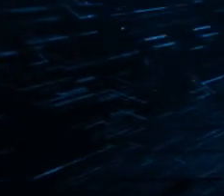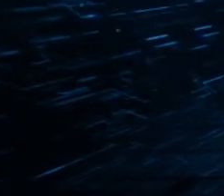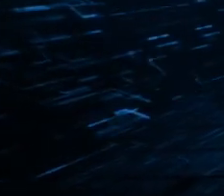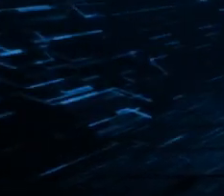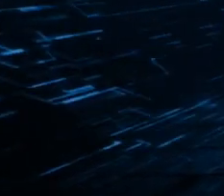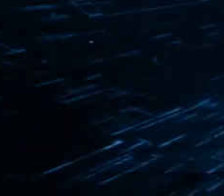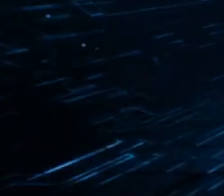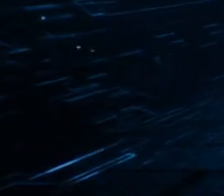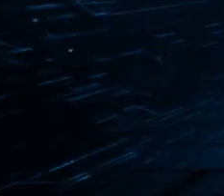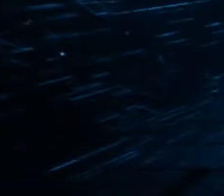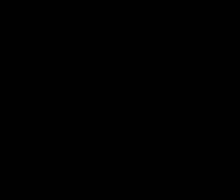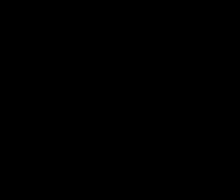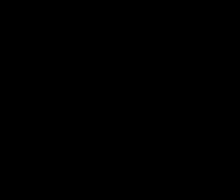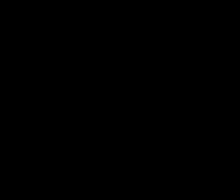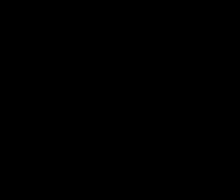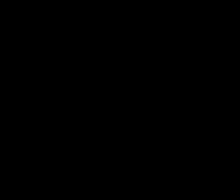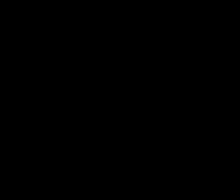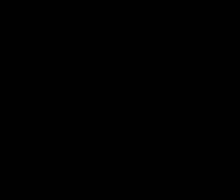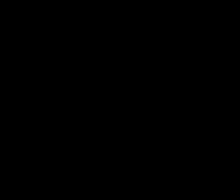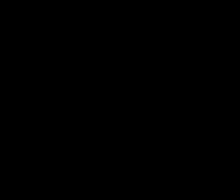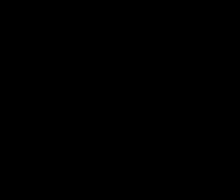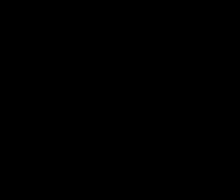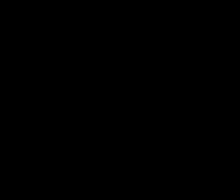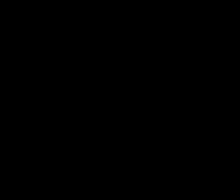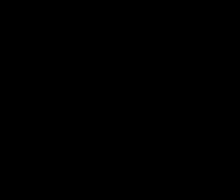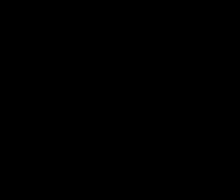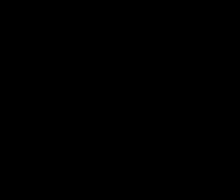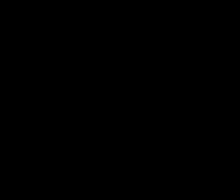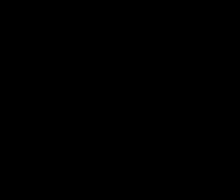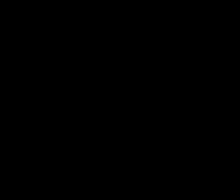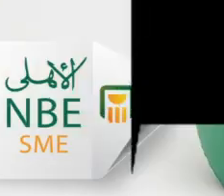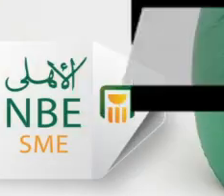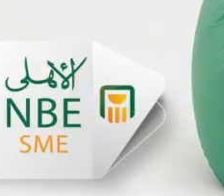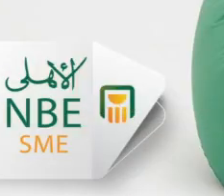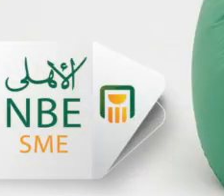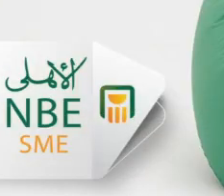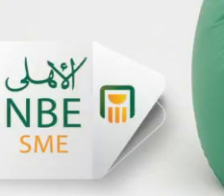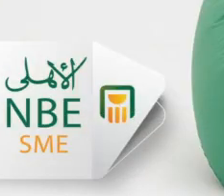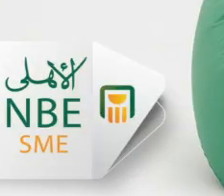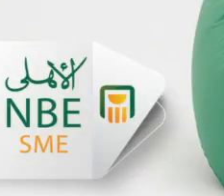هذا البرنامج برعايه